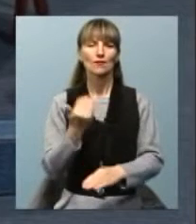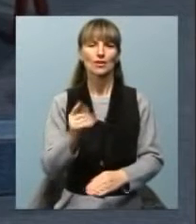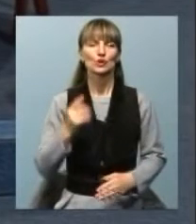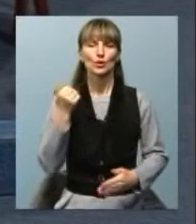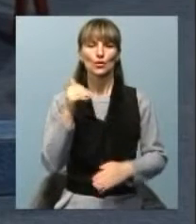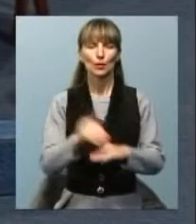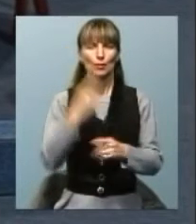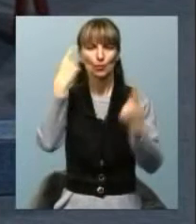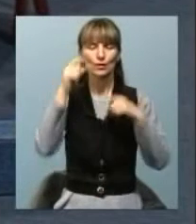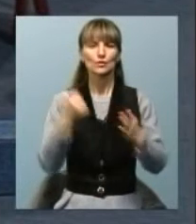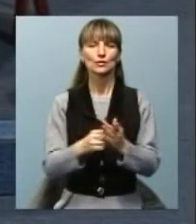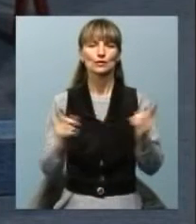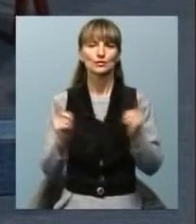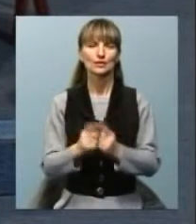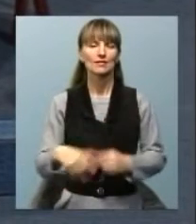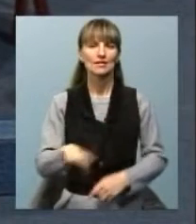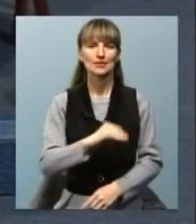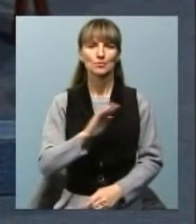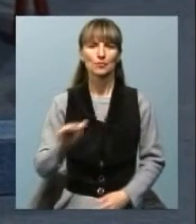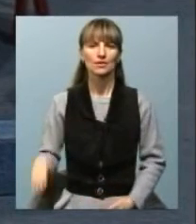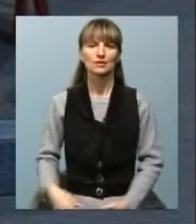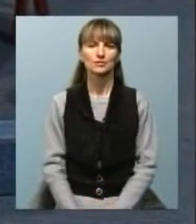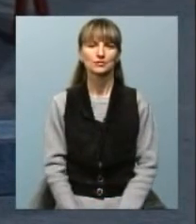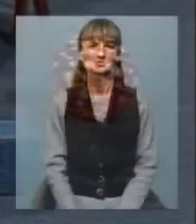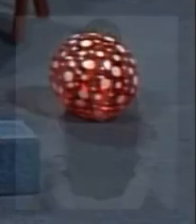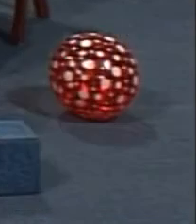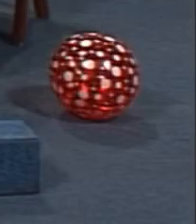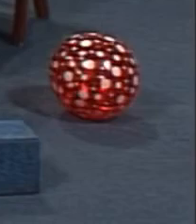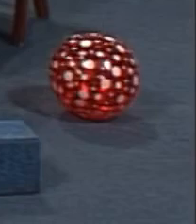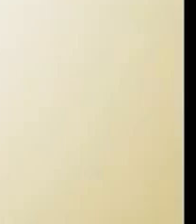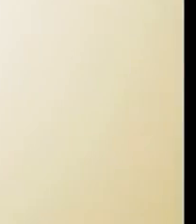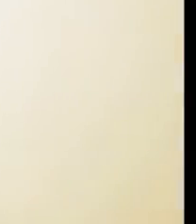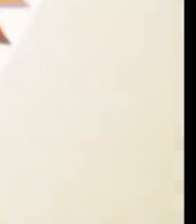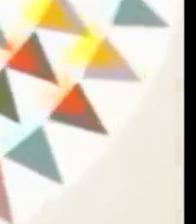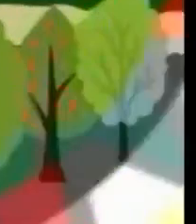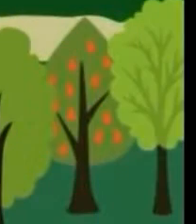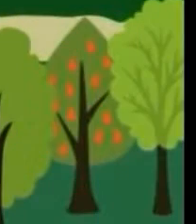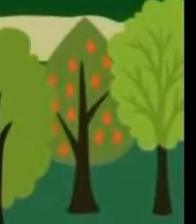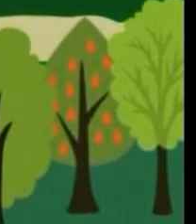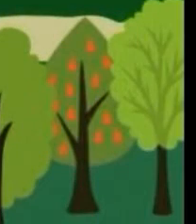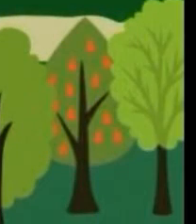добрий мультик. До зустрічі! Всім пока!